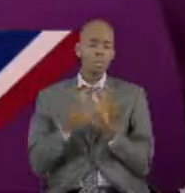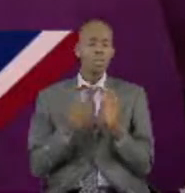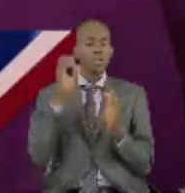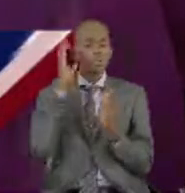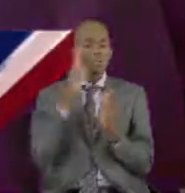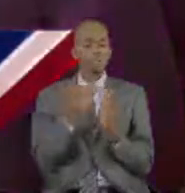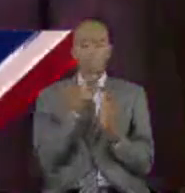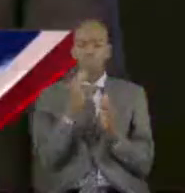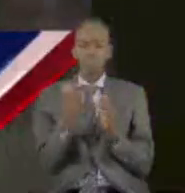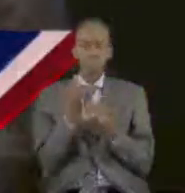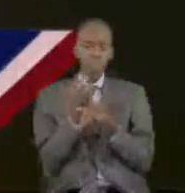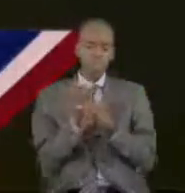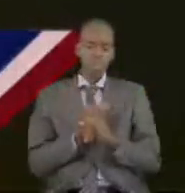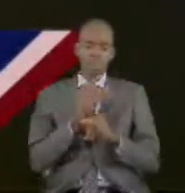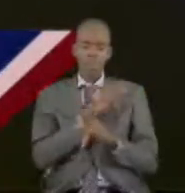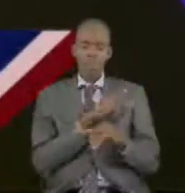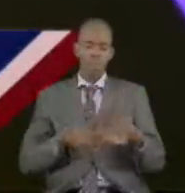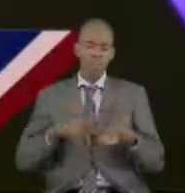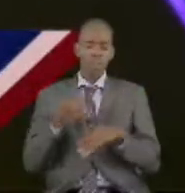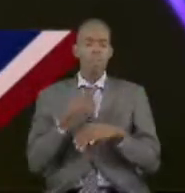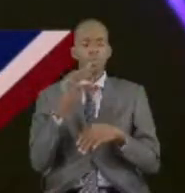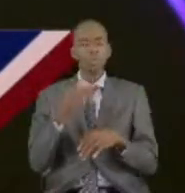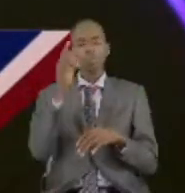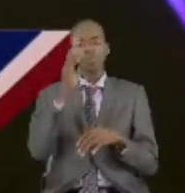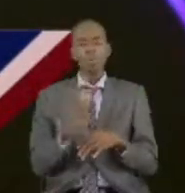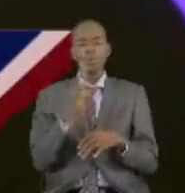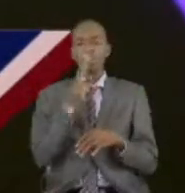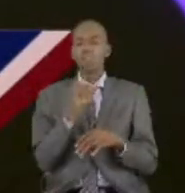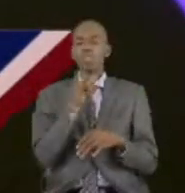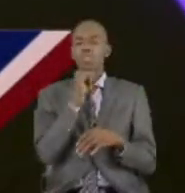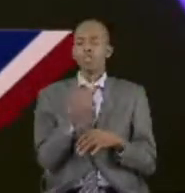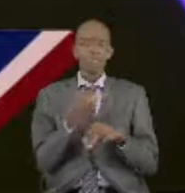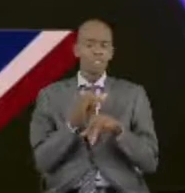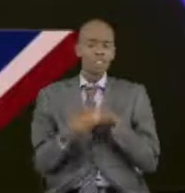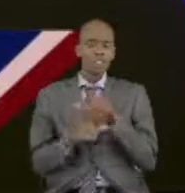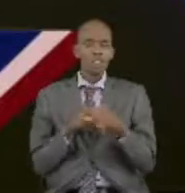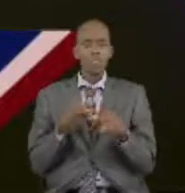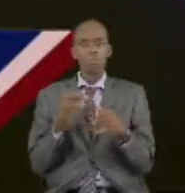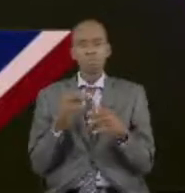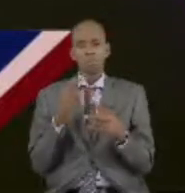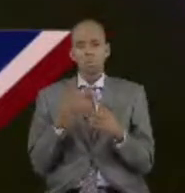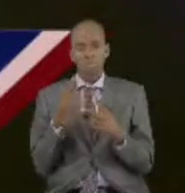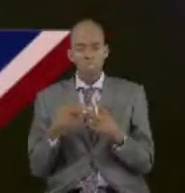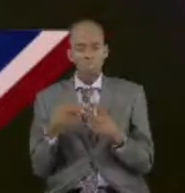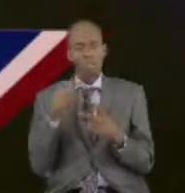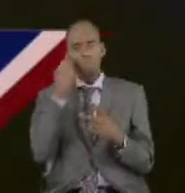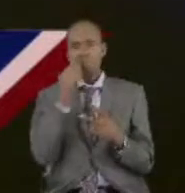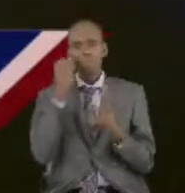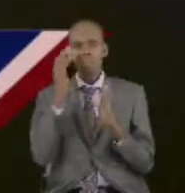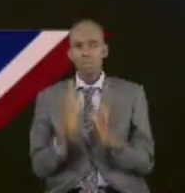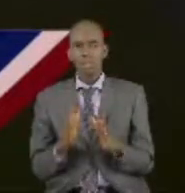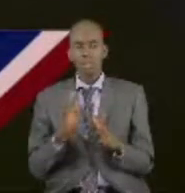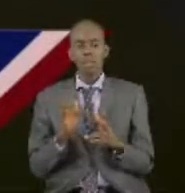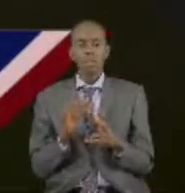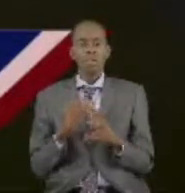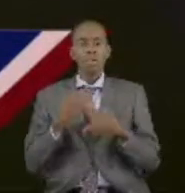royaume de dieu ne vous y trompez pas ni les impudiques or ni les